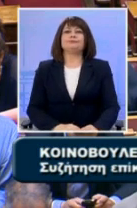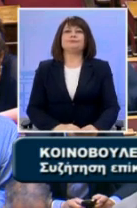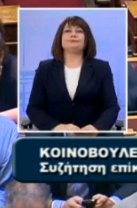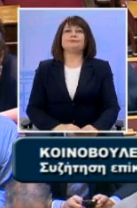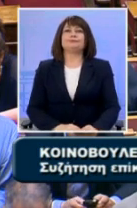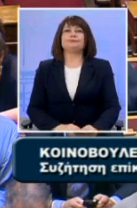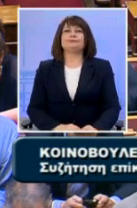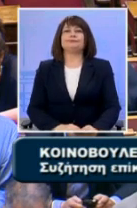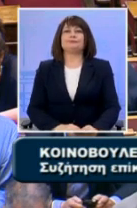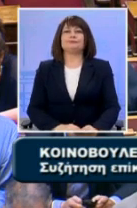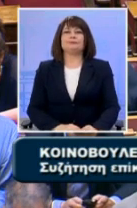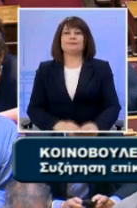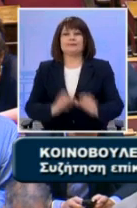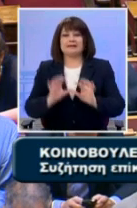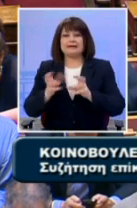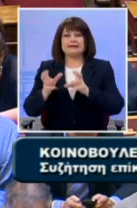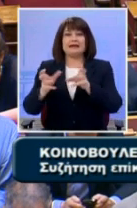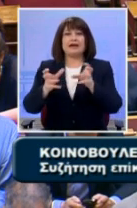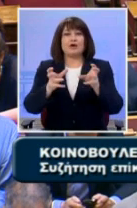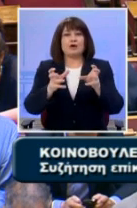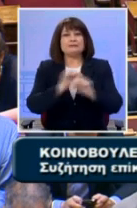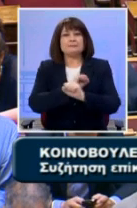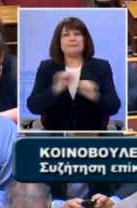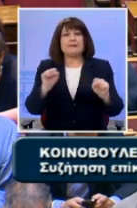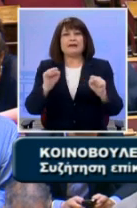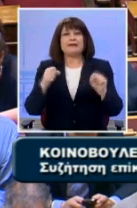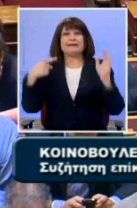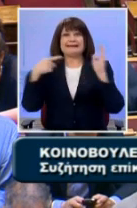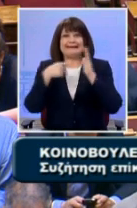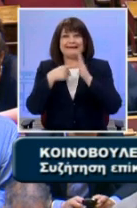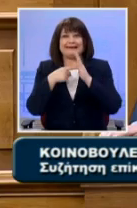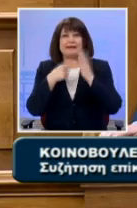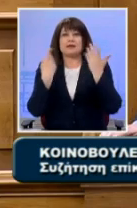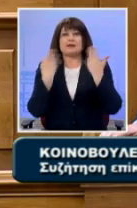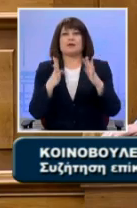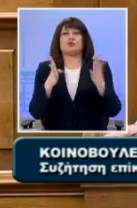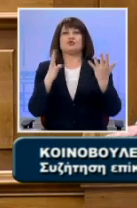απορρίθμιση του ραδιοτηλεοπτικού τοπίου ξεκίνησε από το 1989.